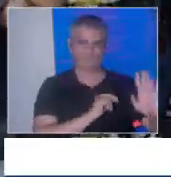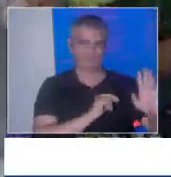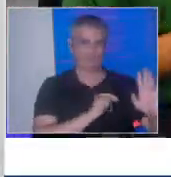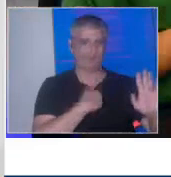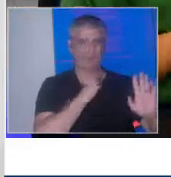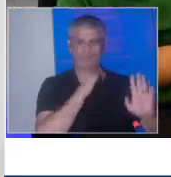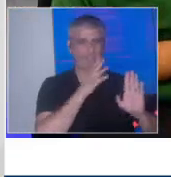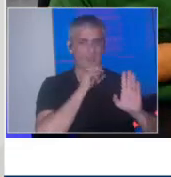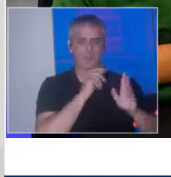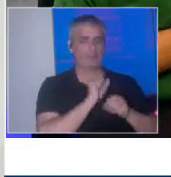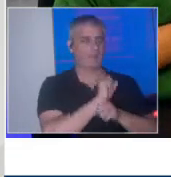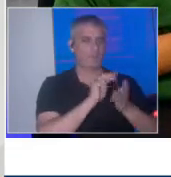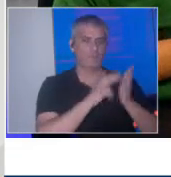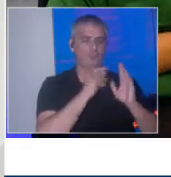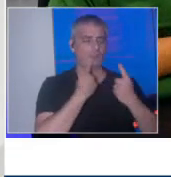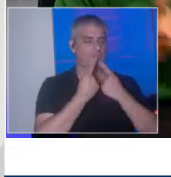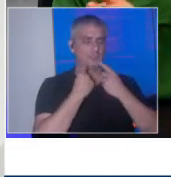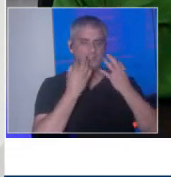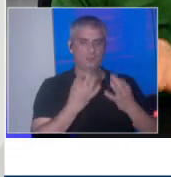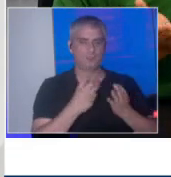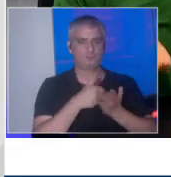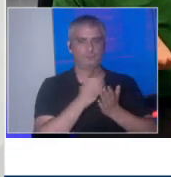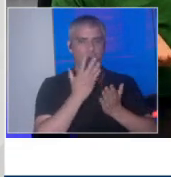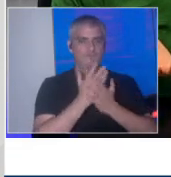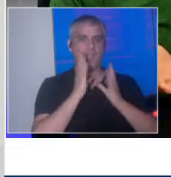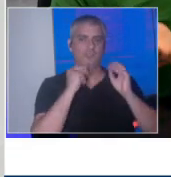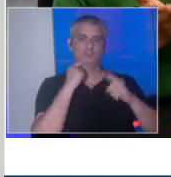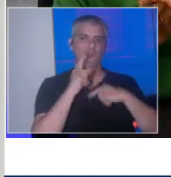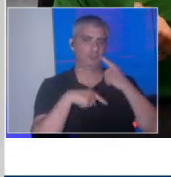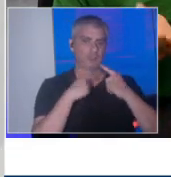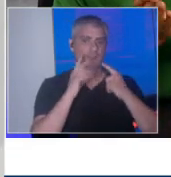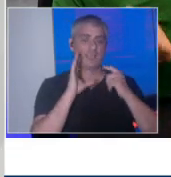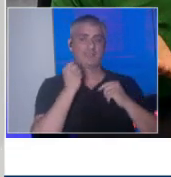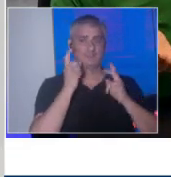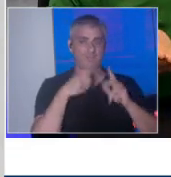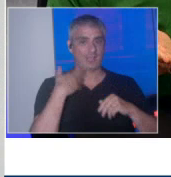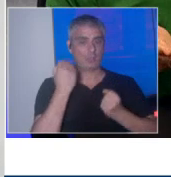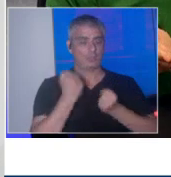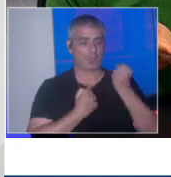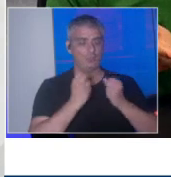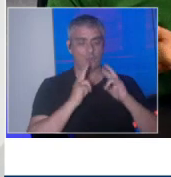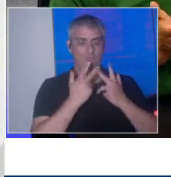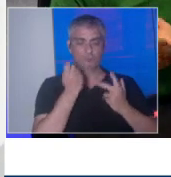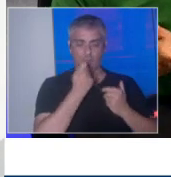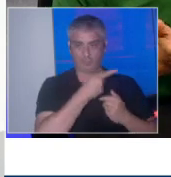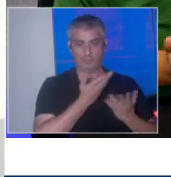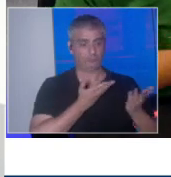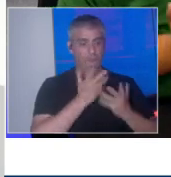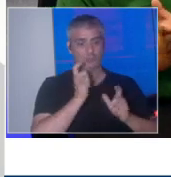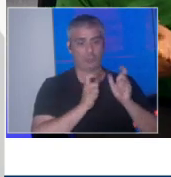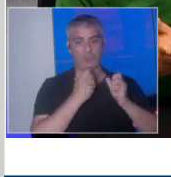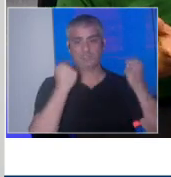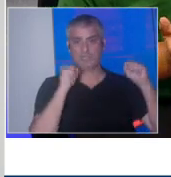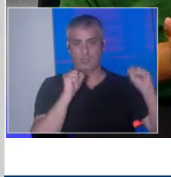רוצה שנתייחס למחאה הפוליטית. בסוף יש פה דיון שמתמשך כבר עשרות שנים על האם צריכה להיות תחבורה ציבורית בשבת שמשרתת